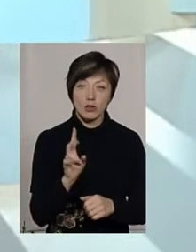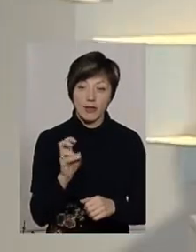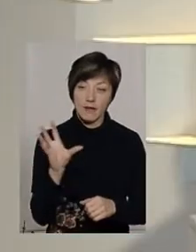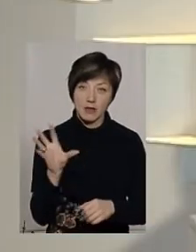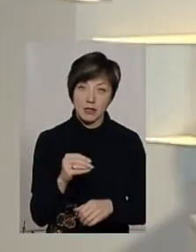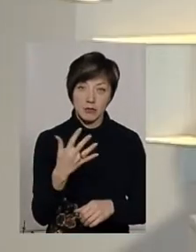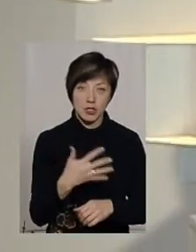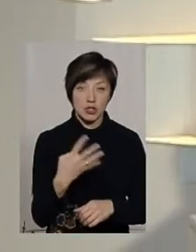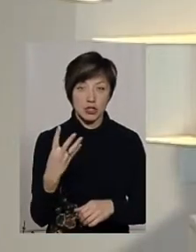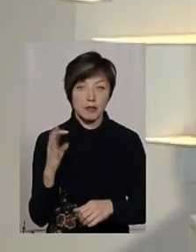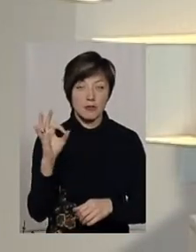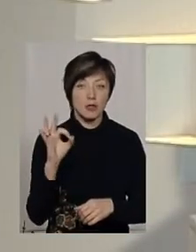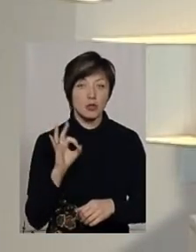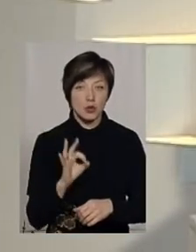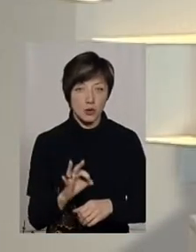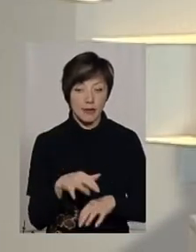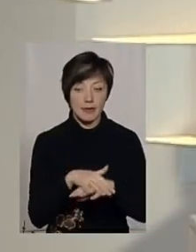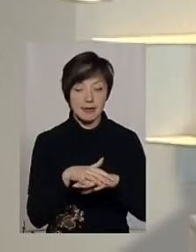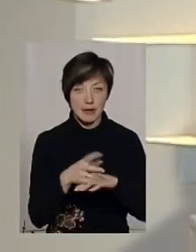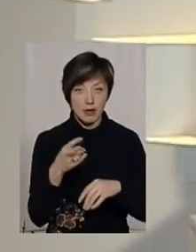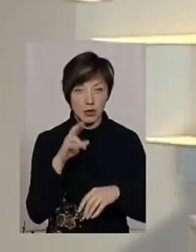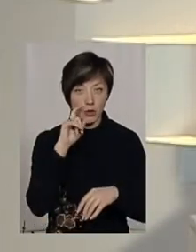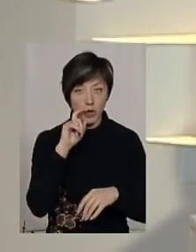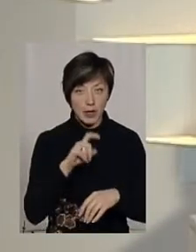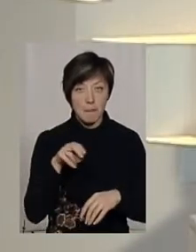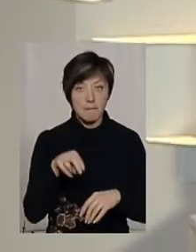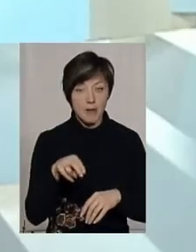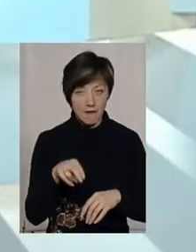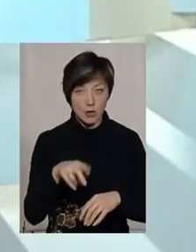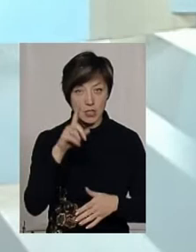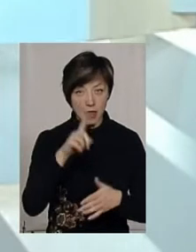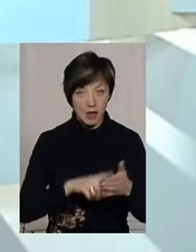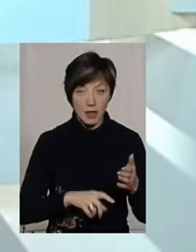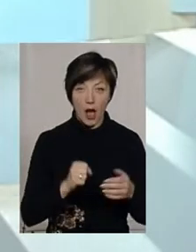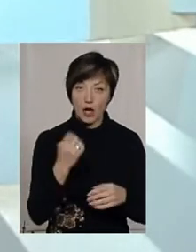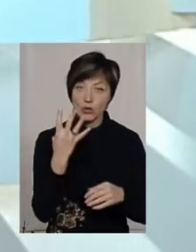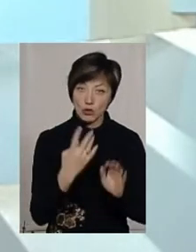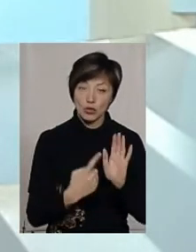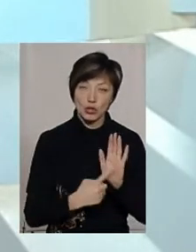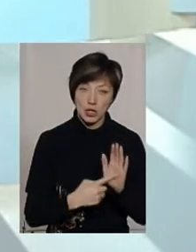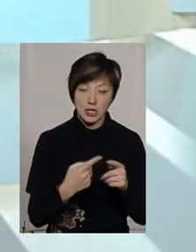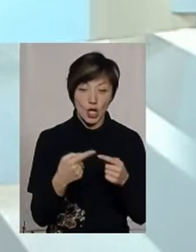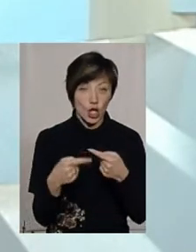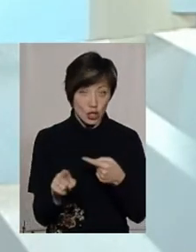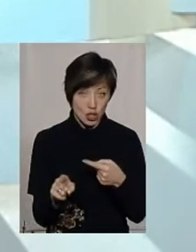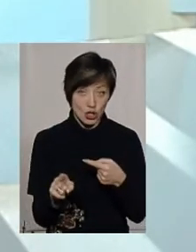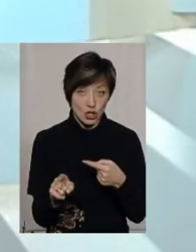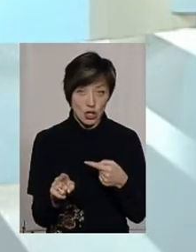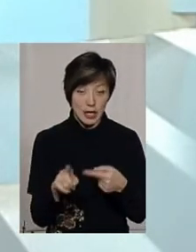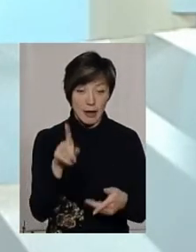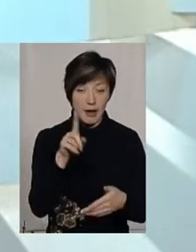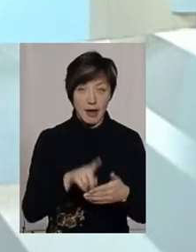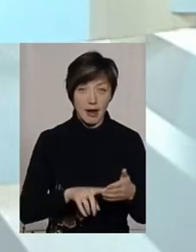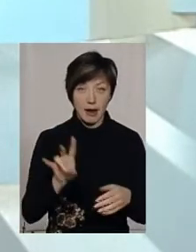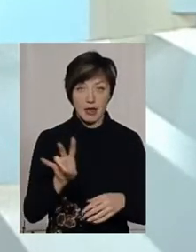вся, 54% населення України православні, але 46% – це інші